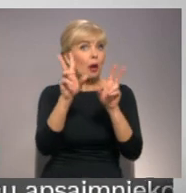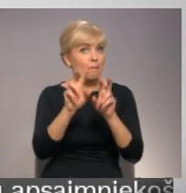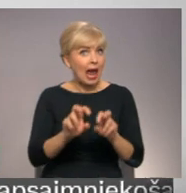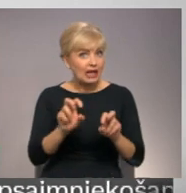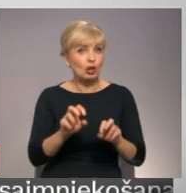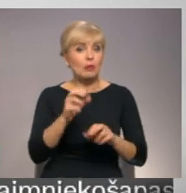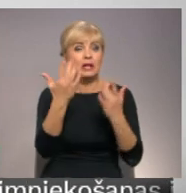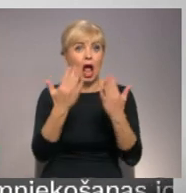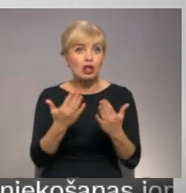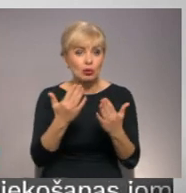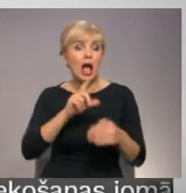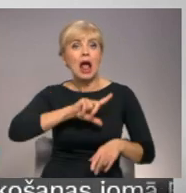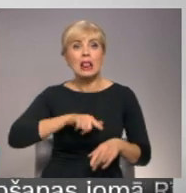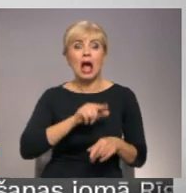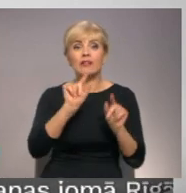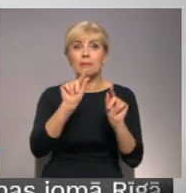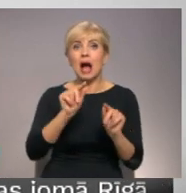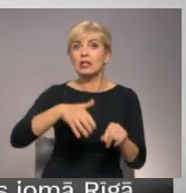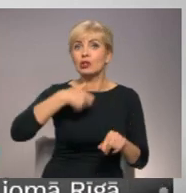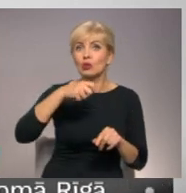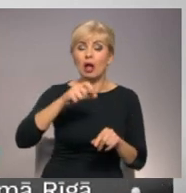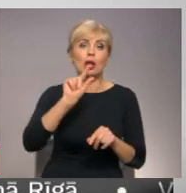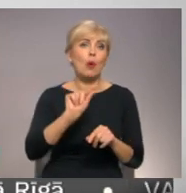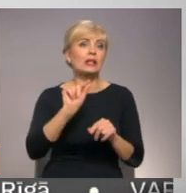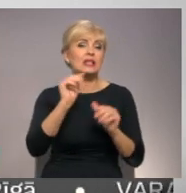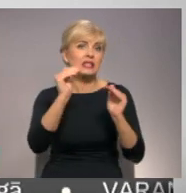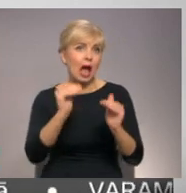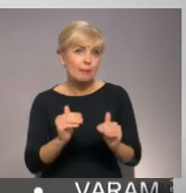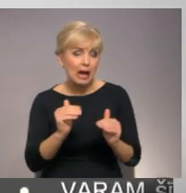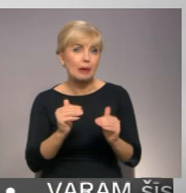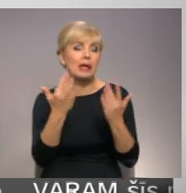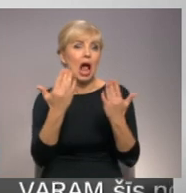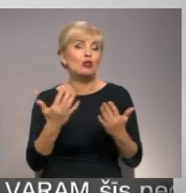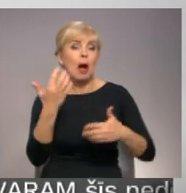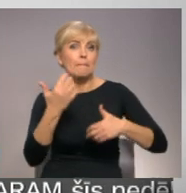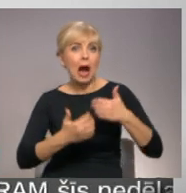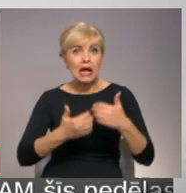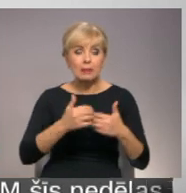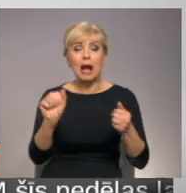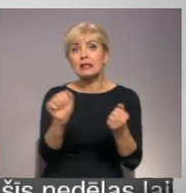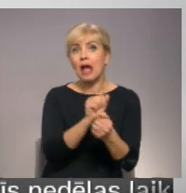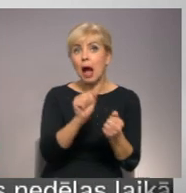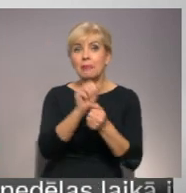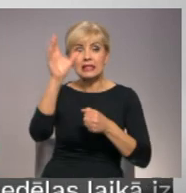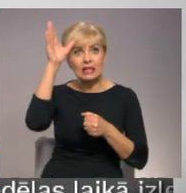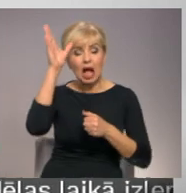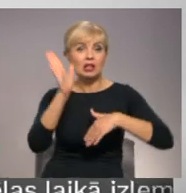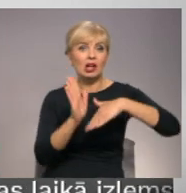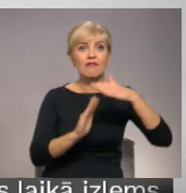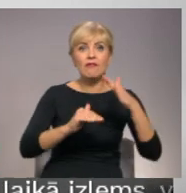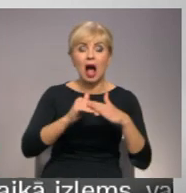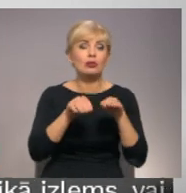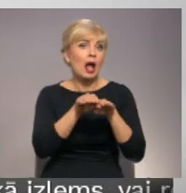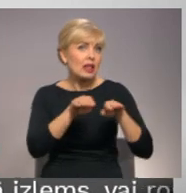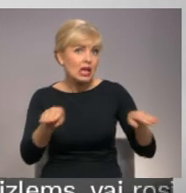rezultātiem, Latvijā ir ievērojami mazāk skolēnu ar zemiem rezultātiem matemātikā. Dabas zinātņu prasmju kvalitātes